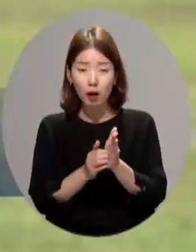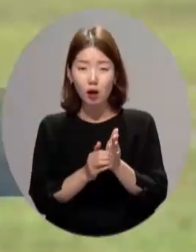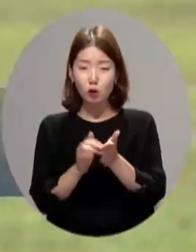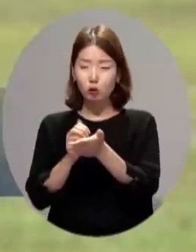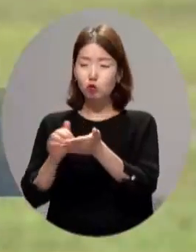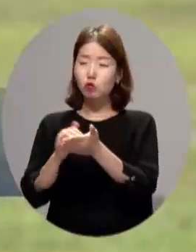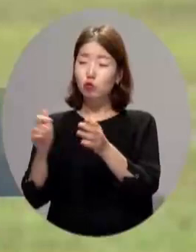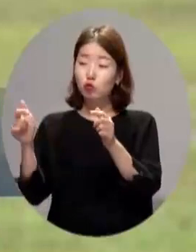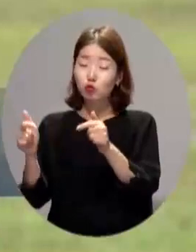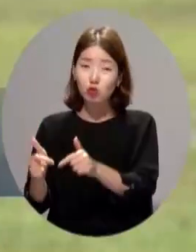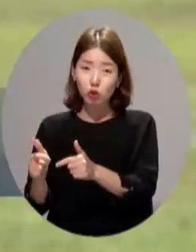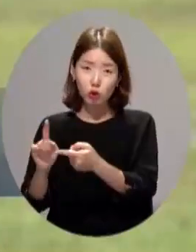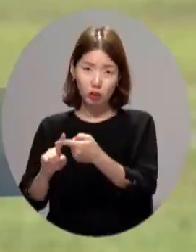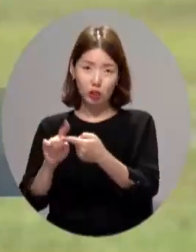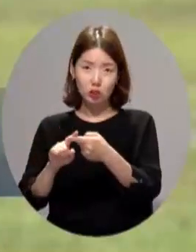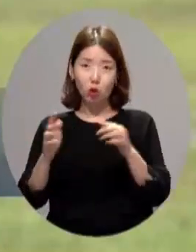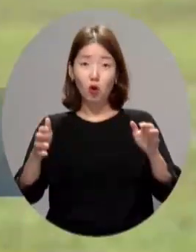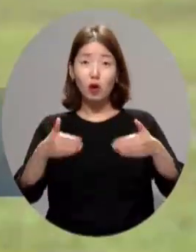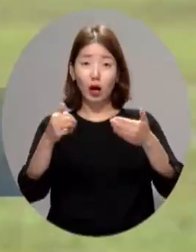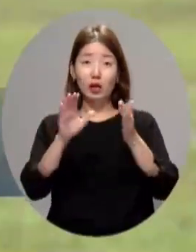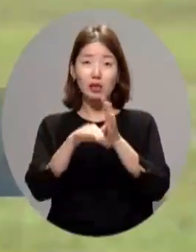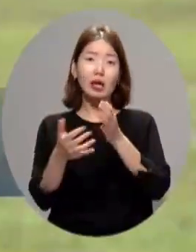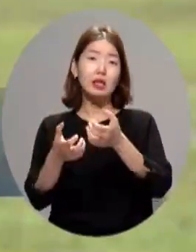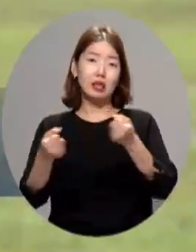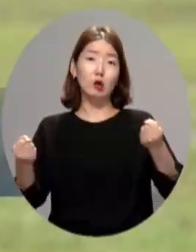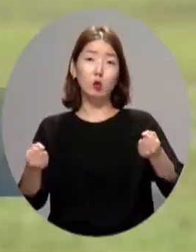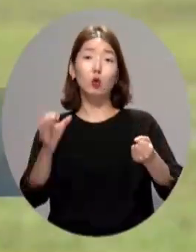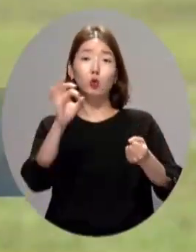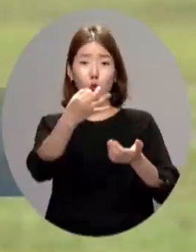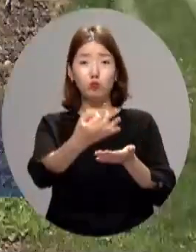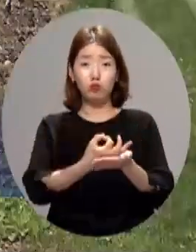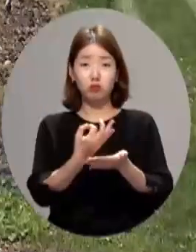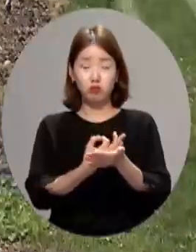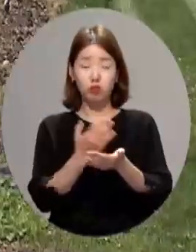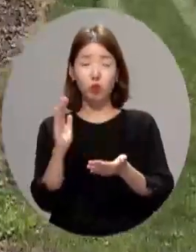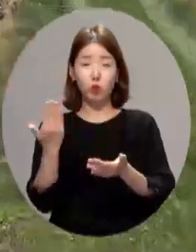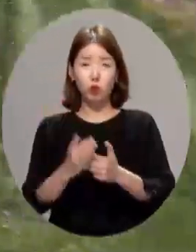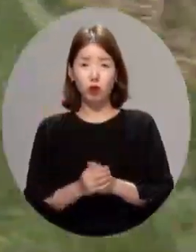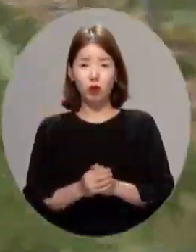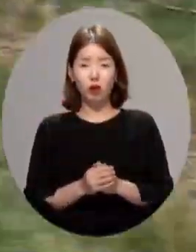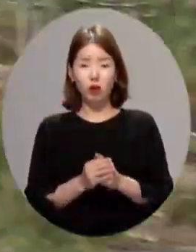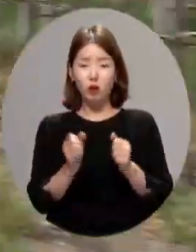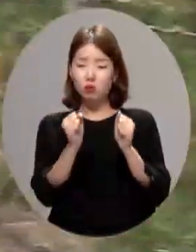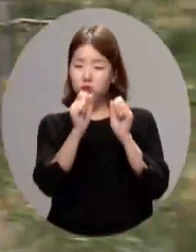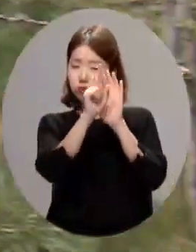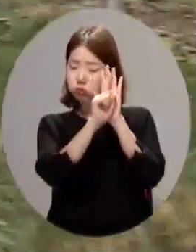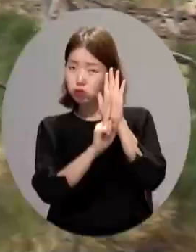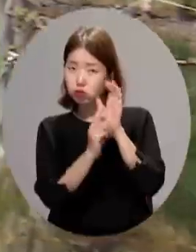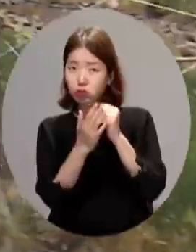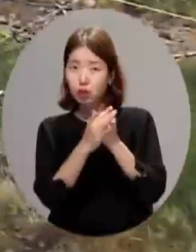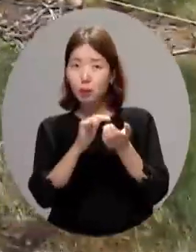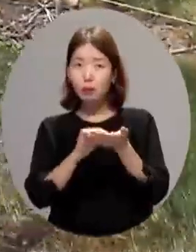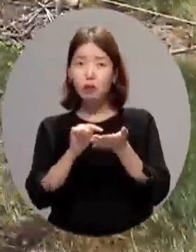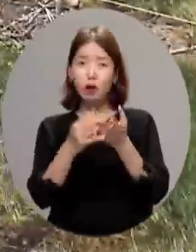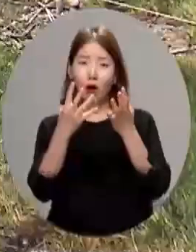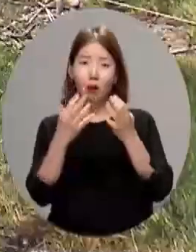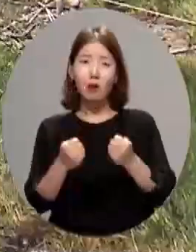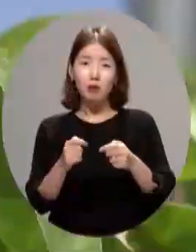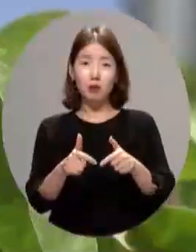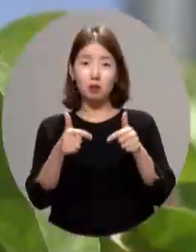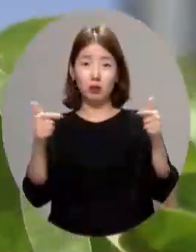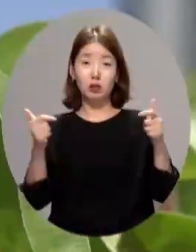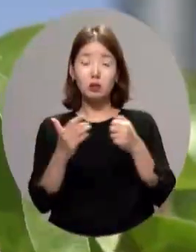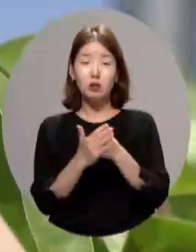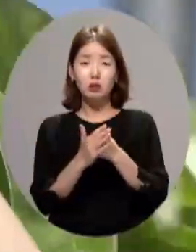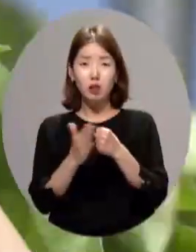감소 보험금도 올 가을에 별도로 받게 될 것이라고 생각됩니다. 이상 기후로 인해 농작물 피해가 갈수록 증가하는